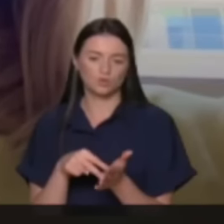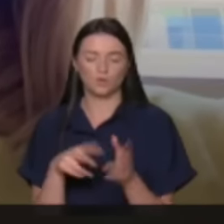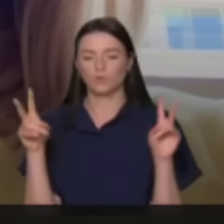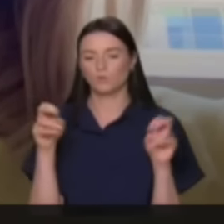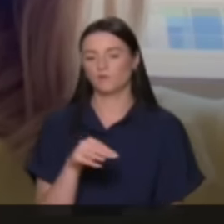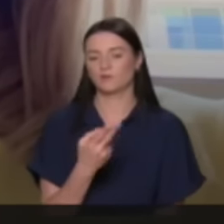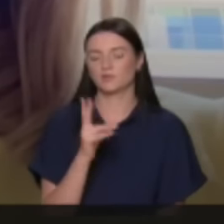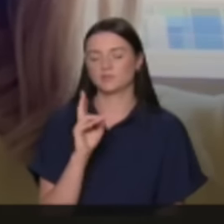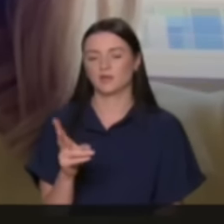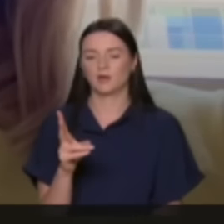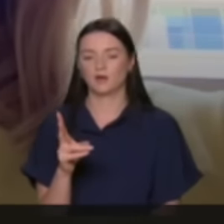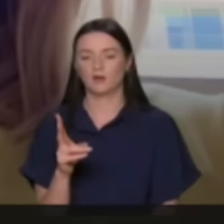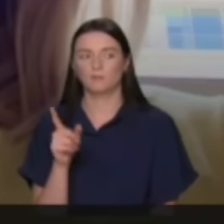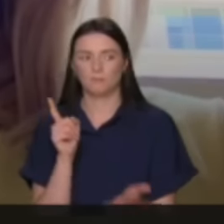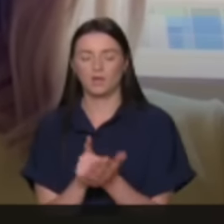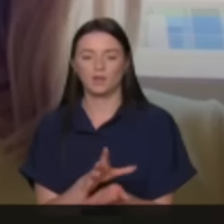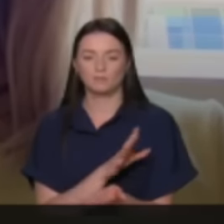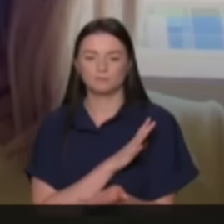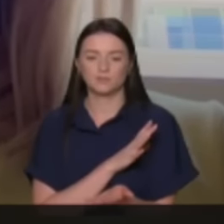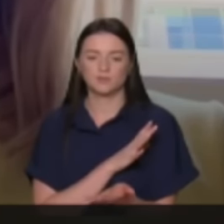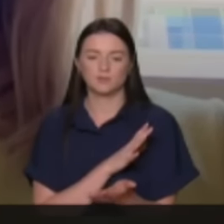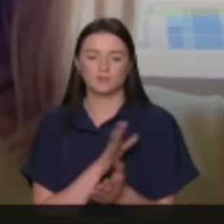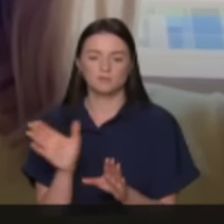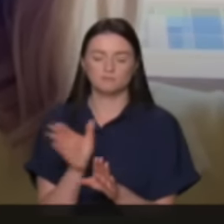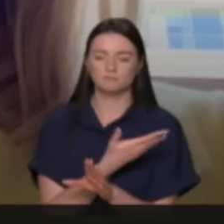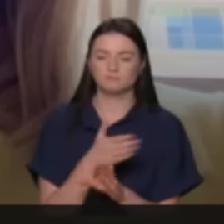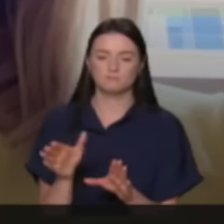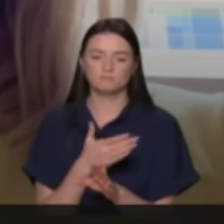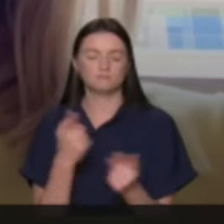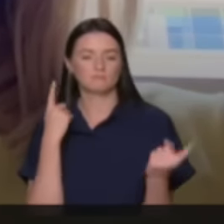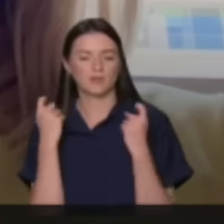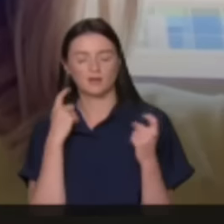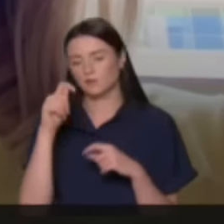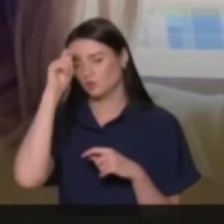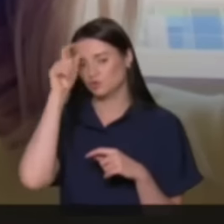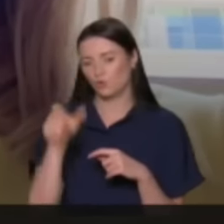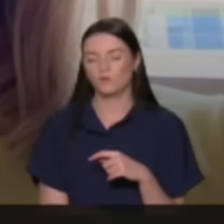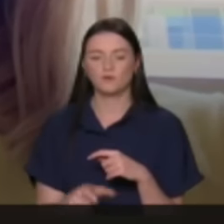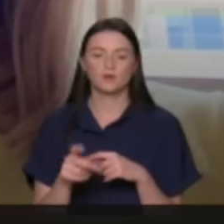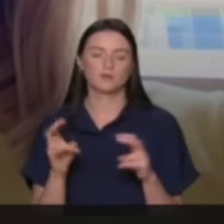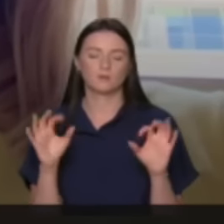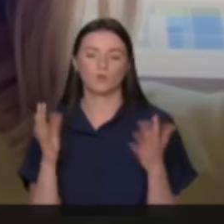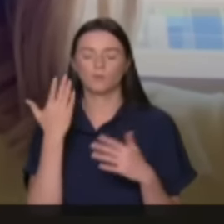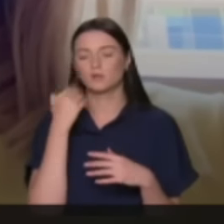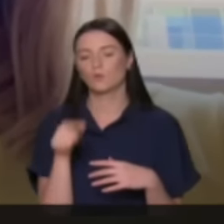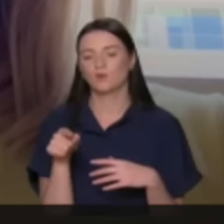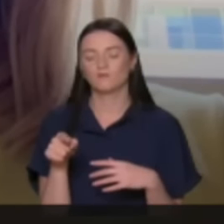ТЦК мали б відцифрувати всі дані чоловіка, але ж на момент, коли вони